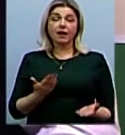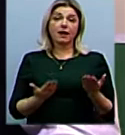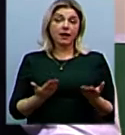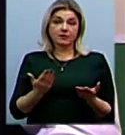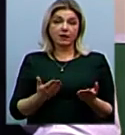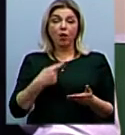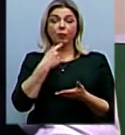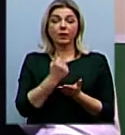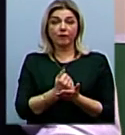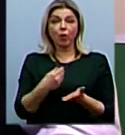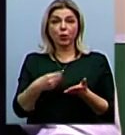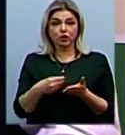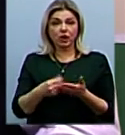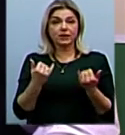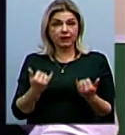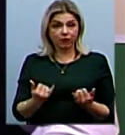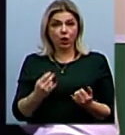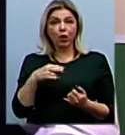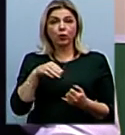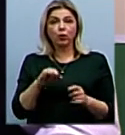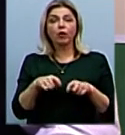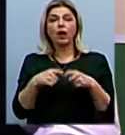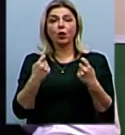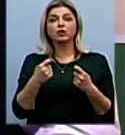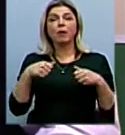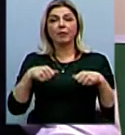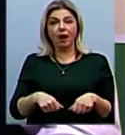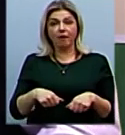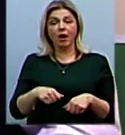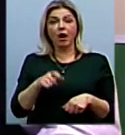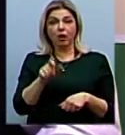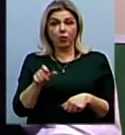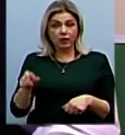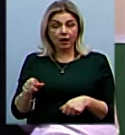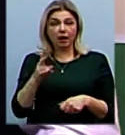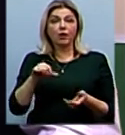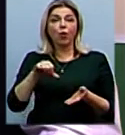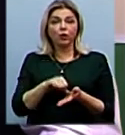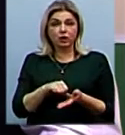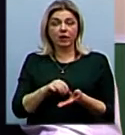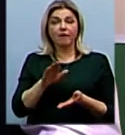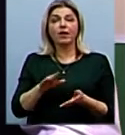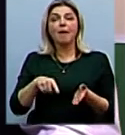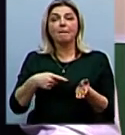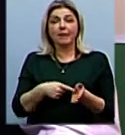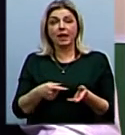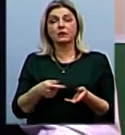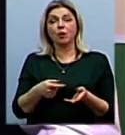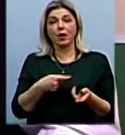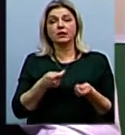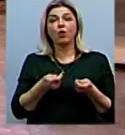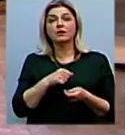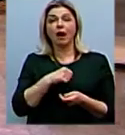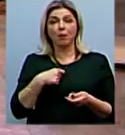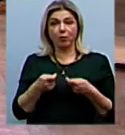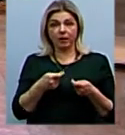принимается бюджет сегодня, то нарушено право горожан на участие в местном самоуправлении. Ну, юридично до конца года